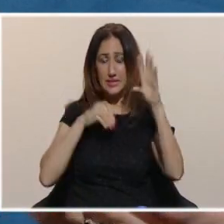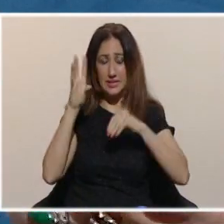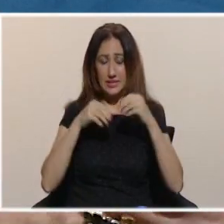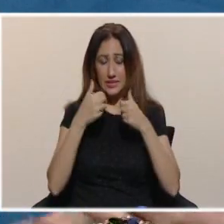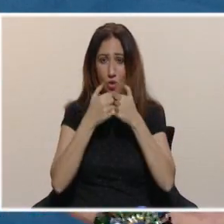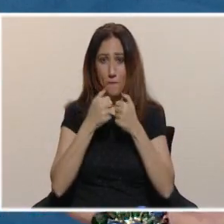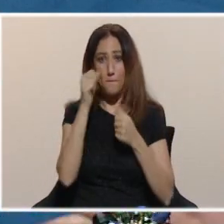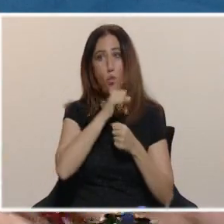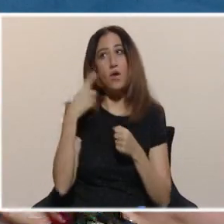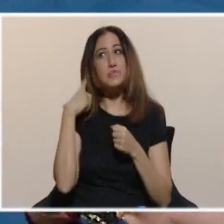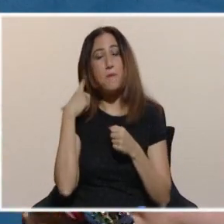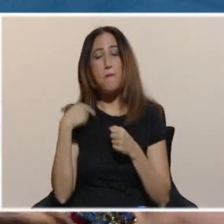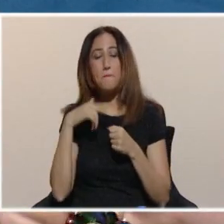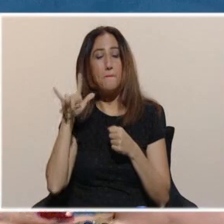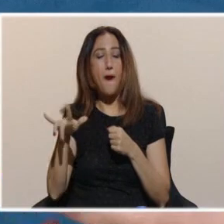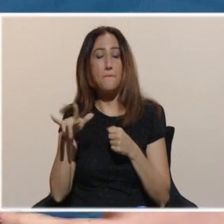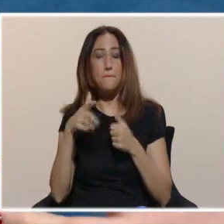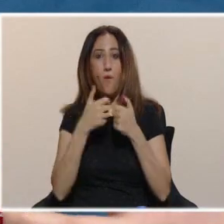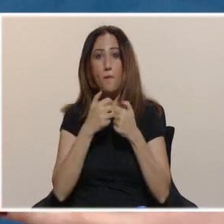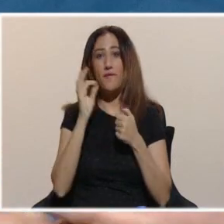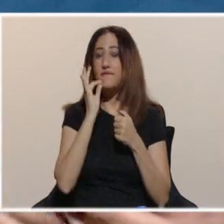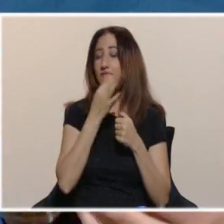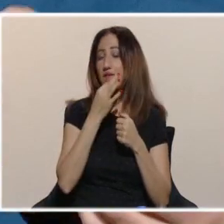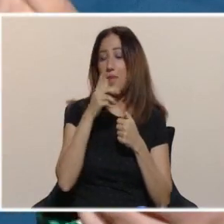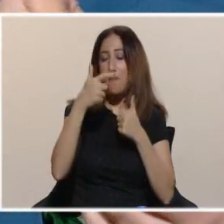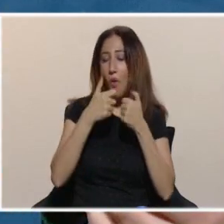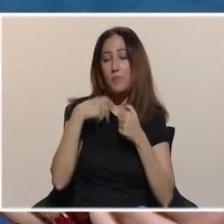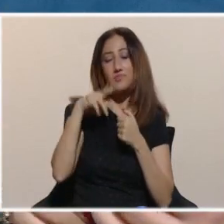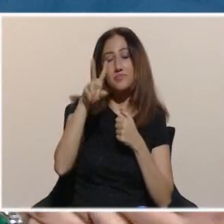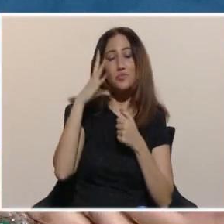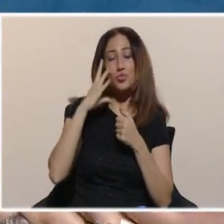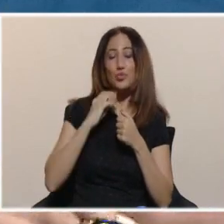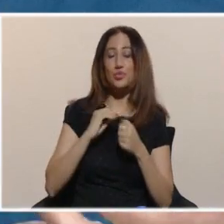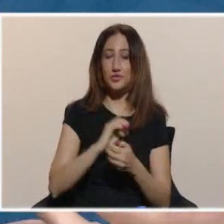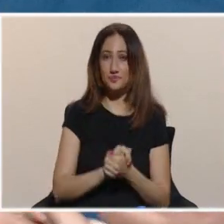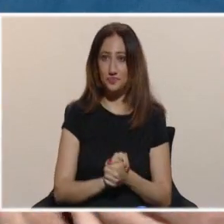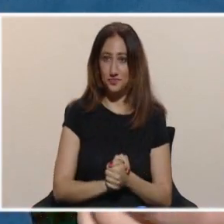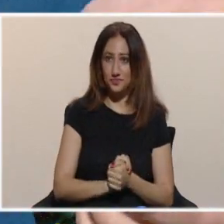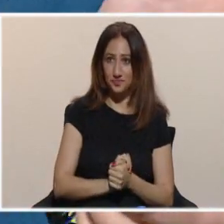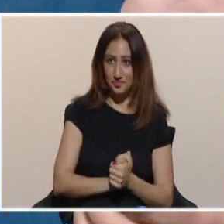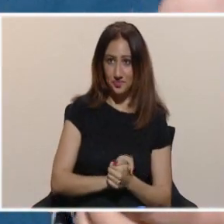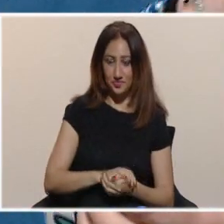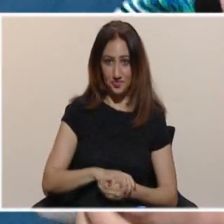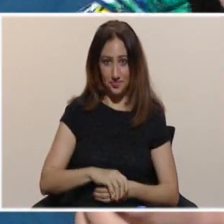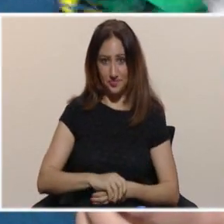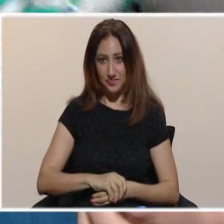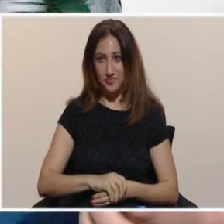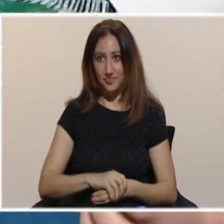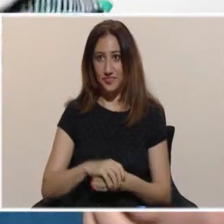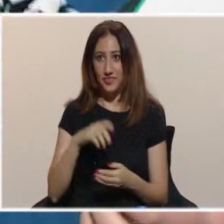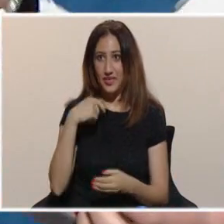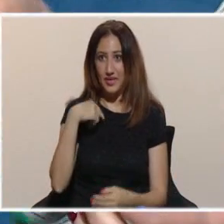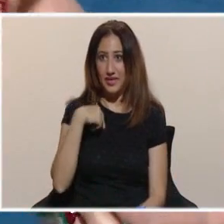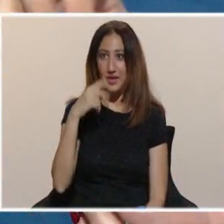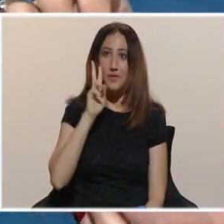كل اغنيه بسمعها، في كل فيلم بسمعه. وعايزه اقول لك ان لما بيخلص الفيلم بحس ان انا اللي كنت